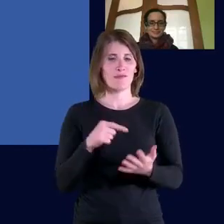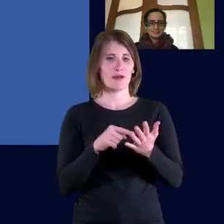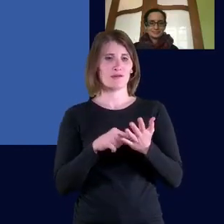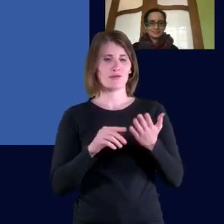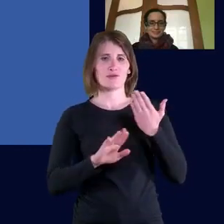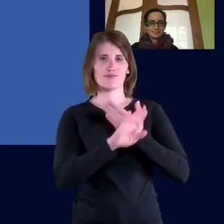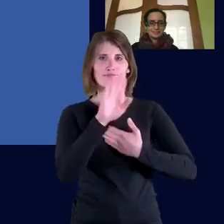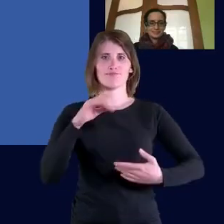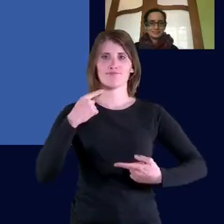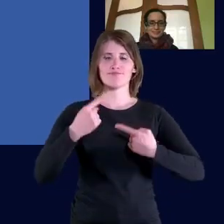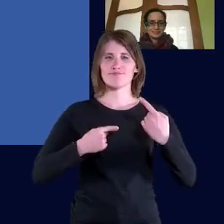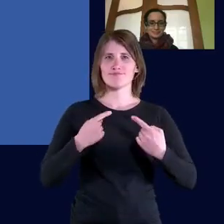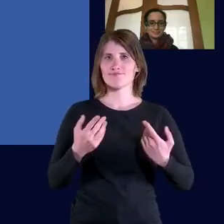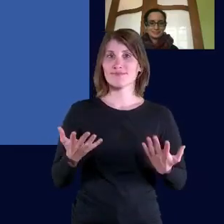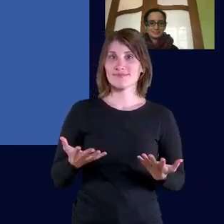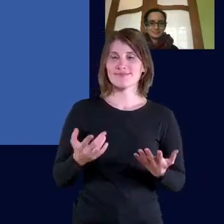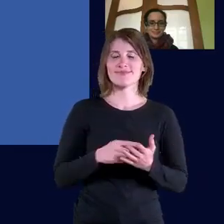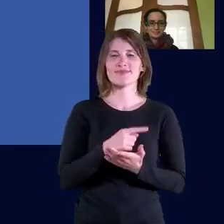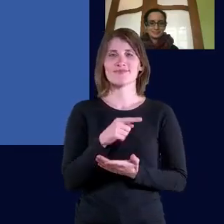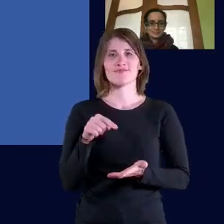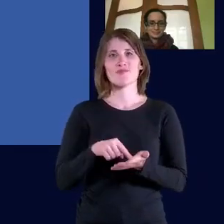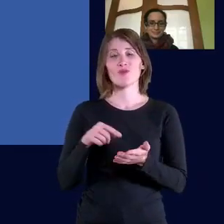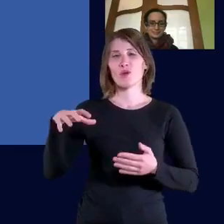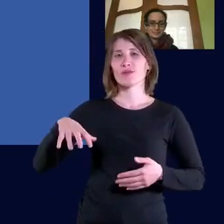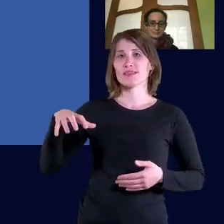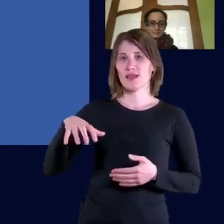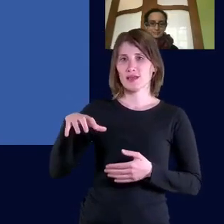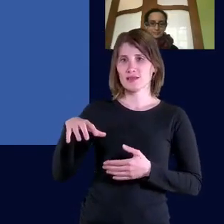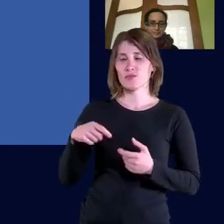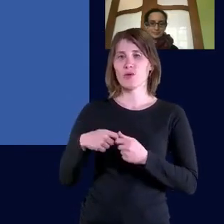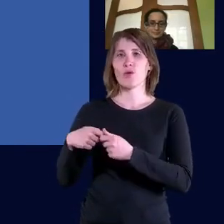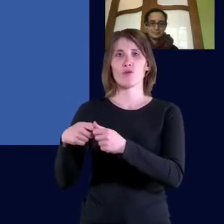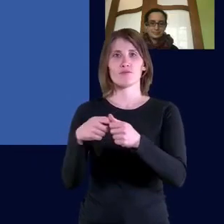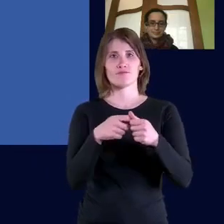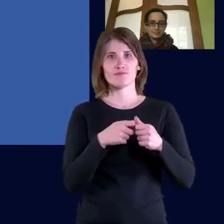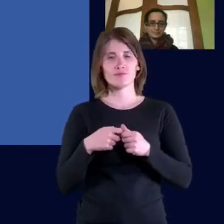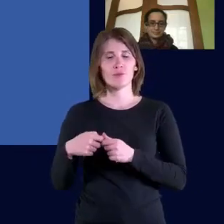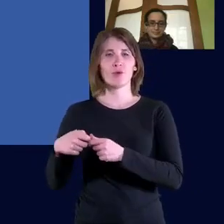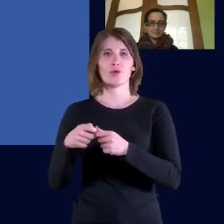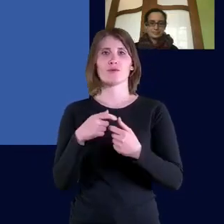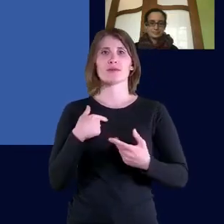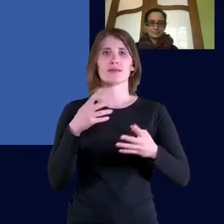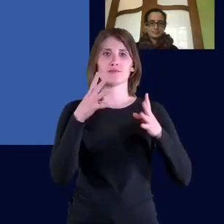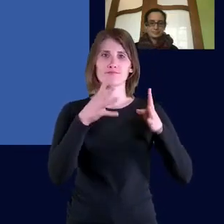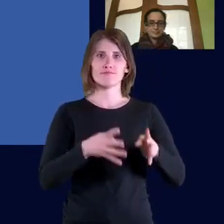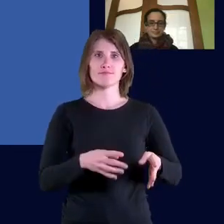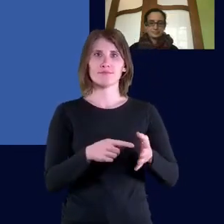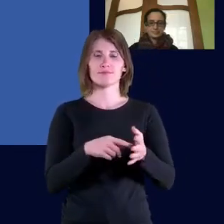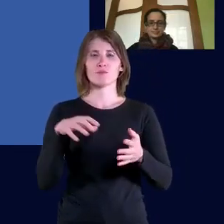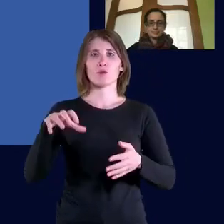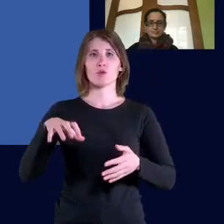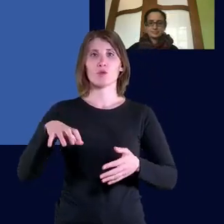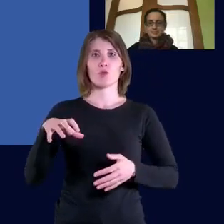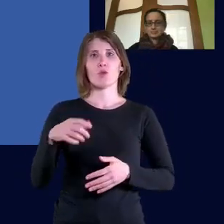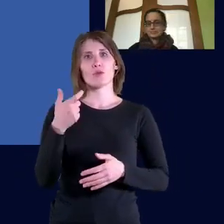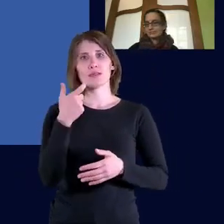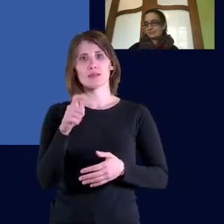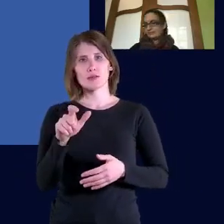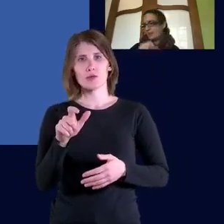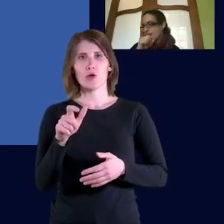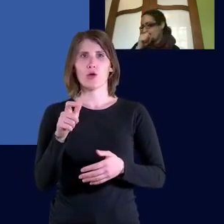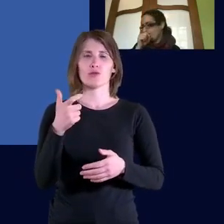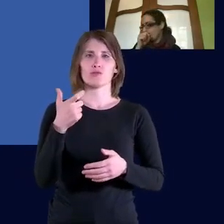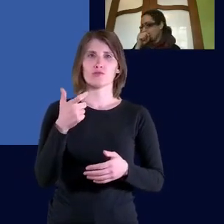w takim zespole opracowaliśmy zestaw ponad 100